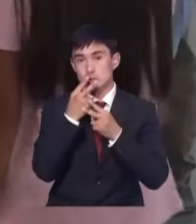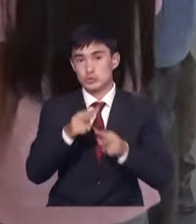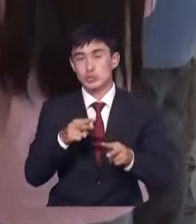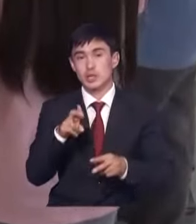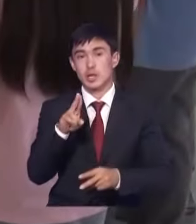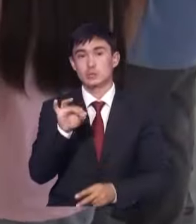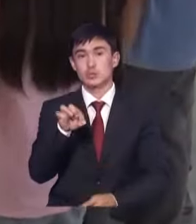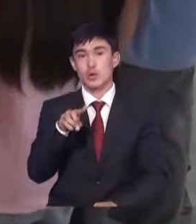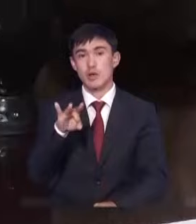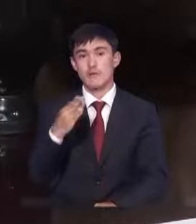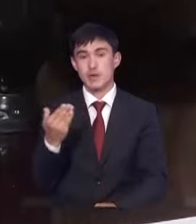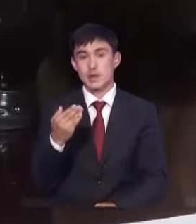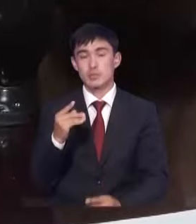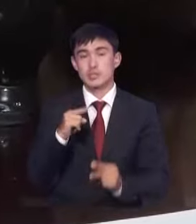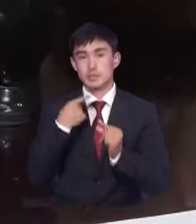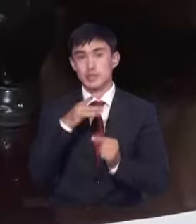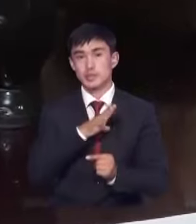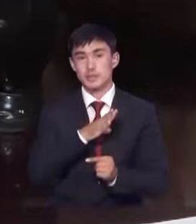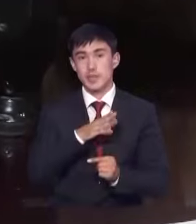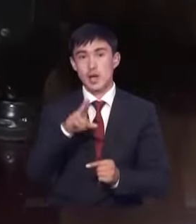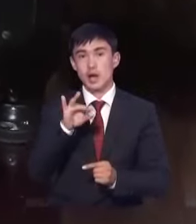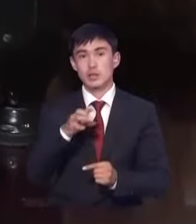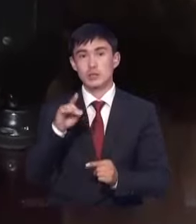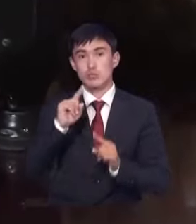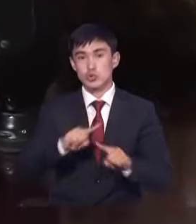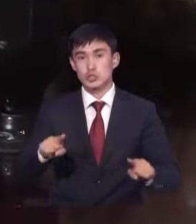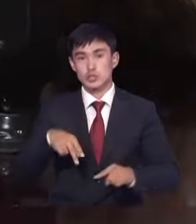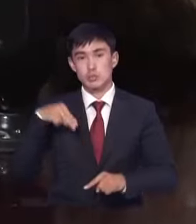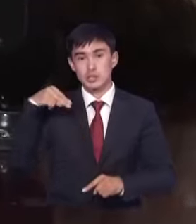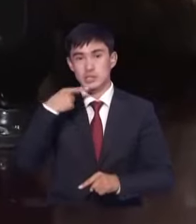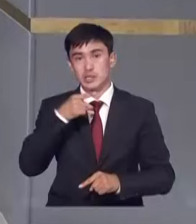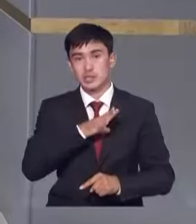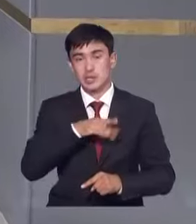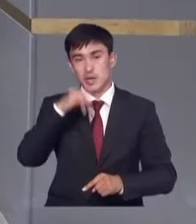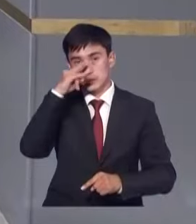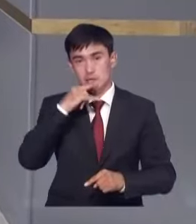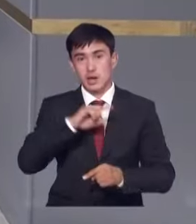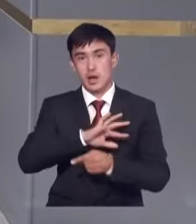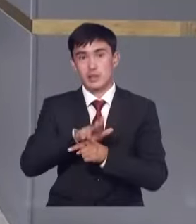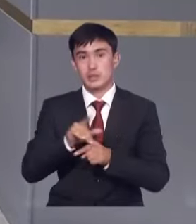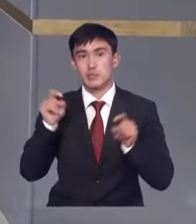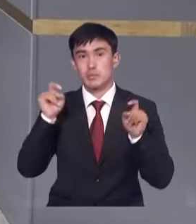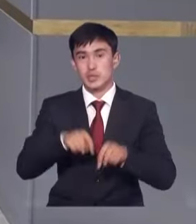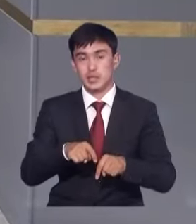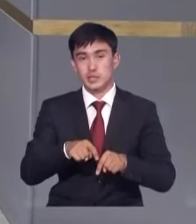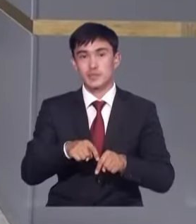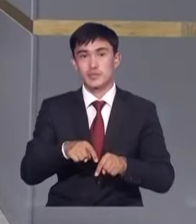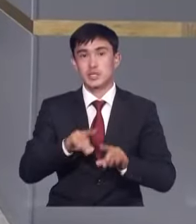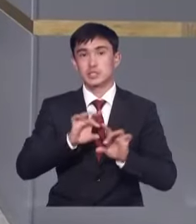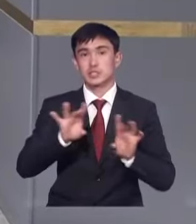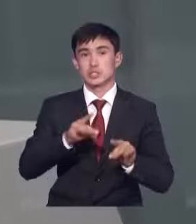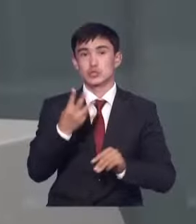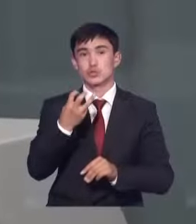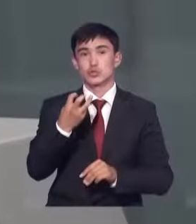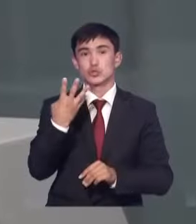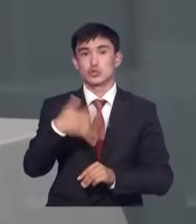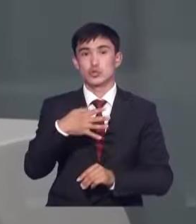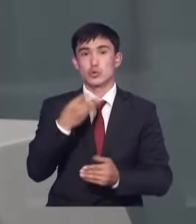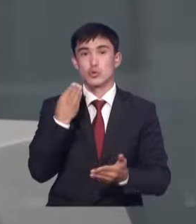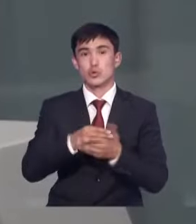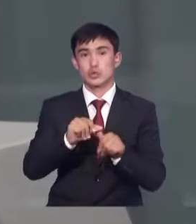еді Қасым Жомарт Тоқаев бір сапарында. Қаратал мұражайында президент айтқандай, Қазақ хандығынан бергі тарихтан сыр шертер 350 құнды